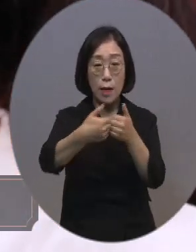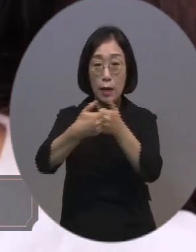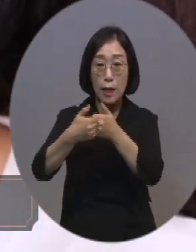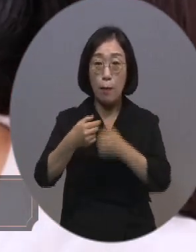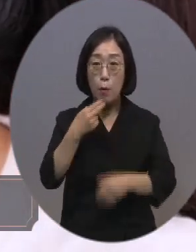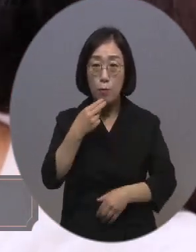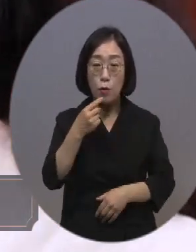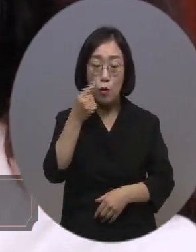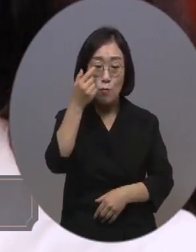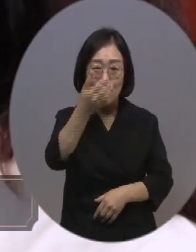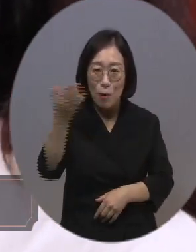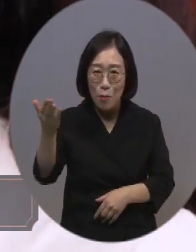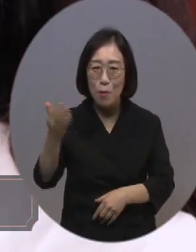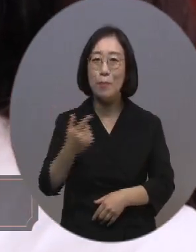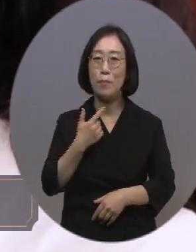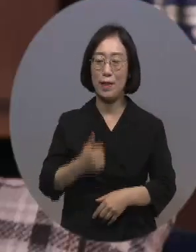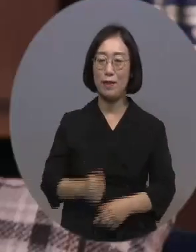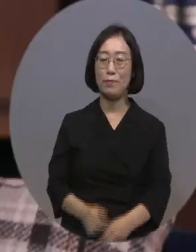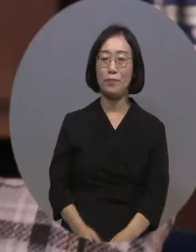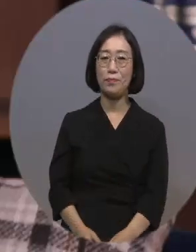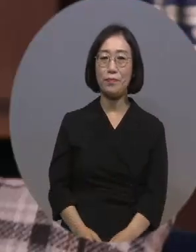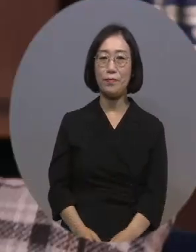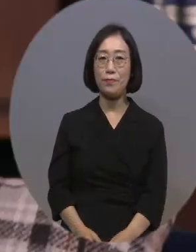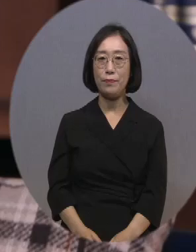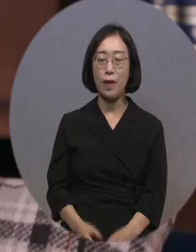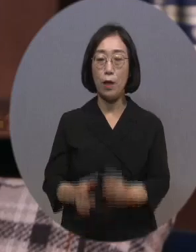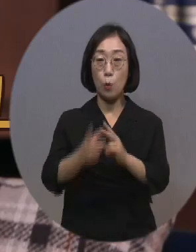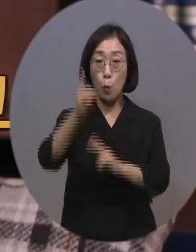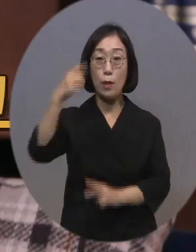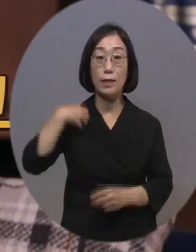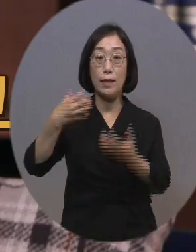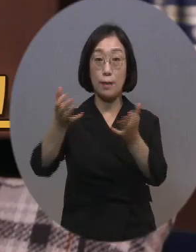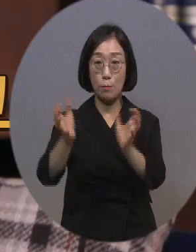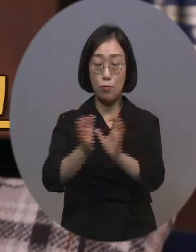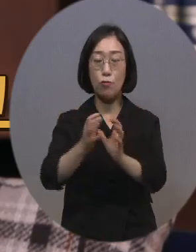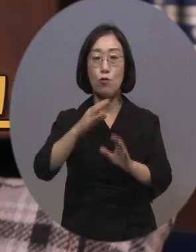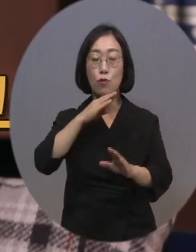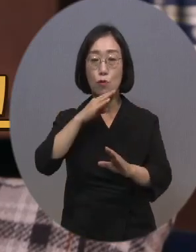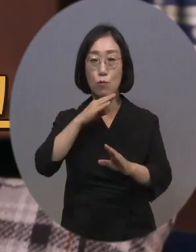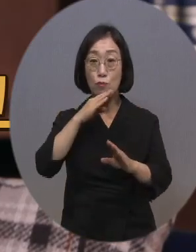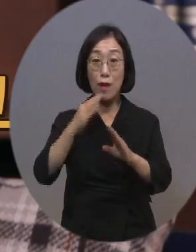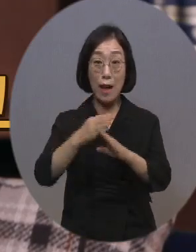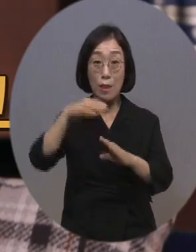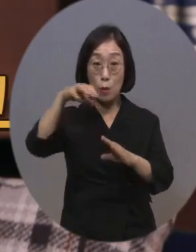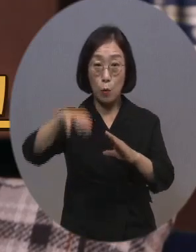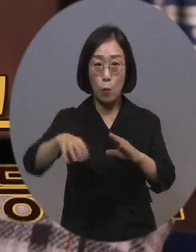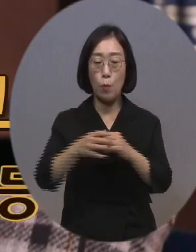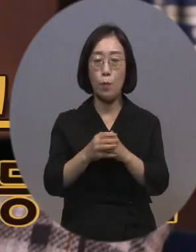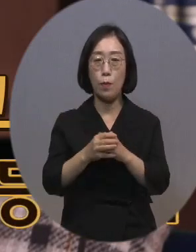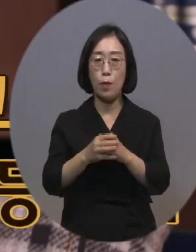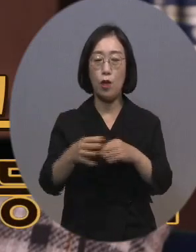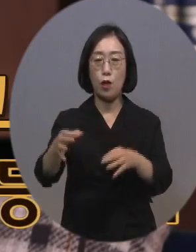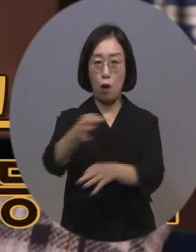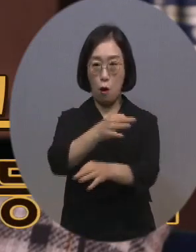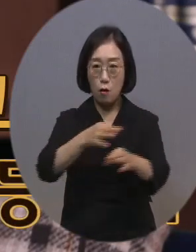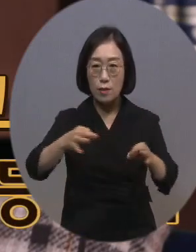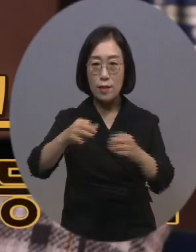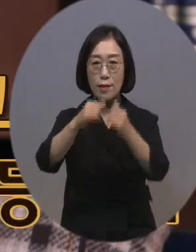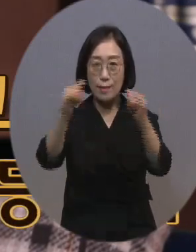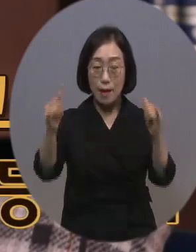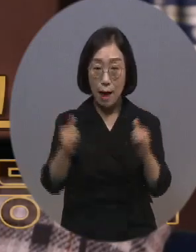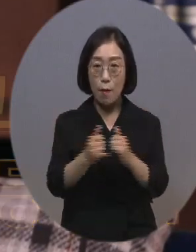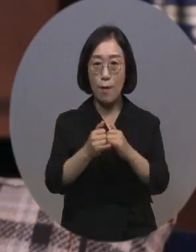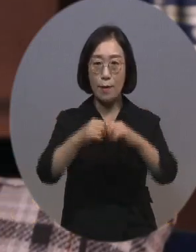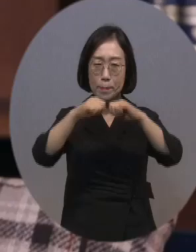이러기도 물어보고 사실 그랬던 것 같아요 예. 저는. 통일부에서도 북한 경제 사회 실태 인식 보고서 또 네. 북한 인권 보고서를 공개를